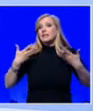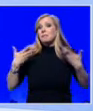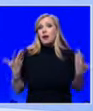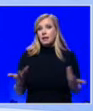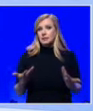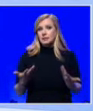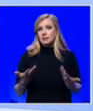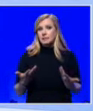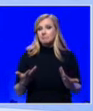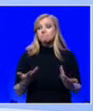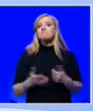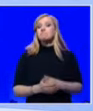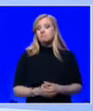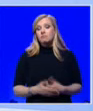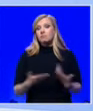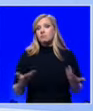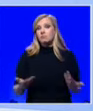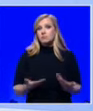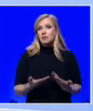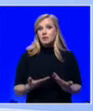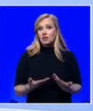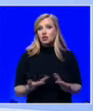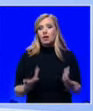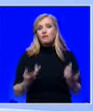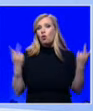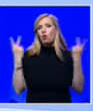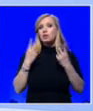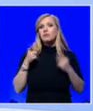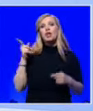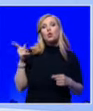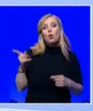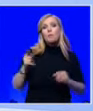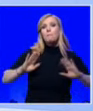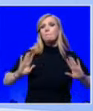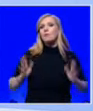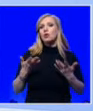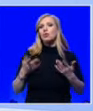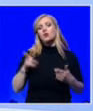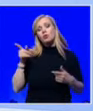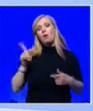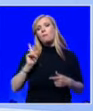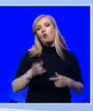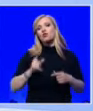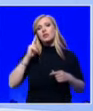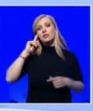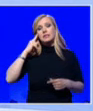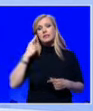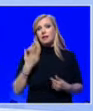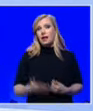празници. Така че какво разбира той под най-бързо, само той може да